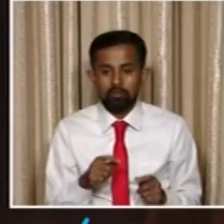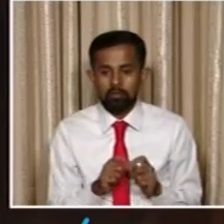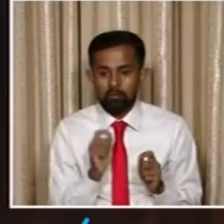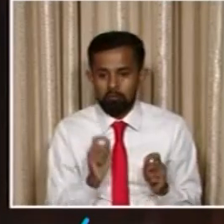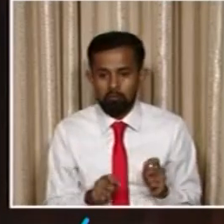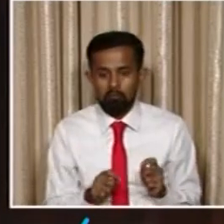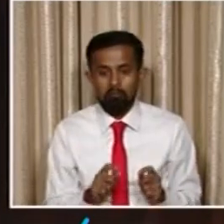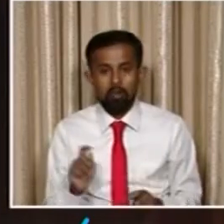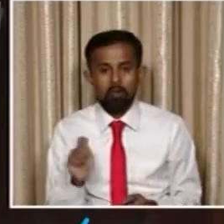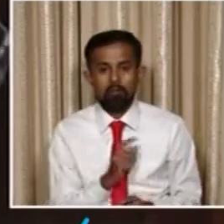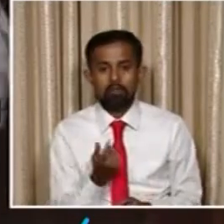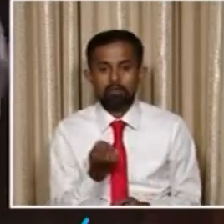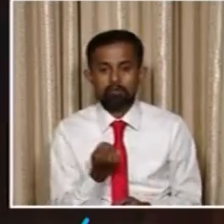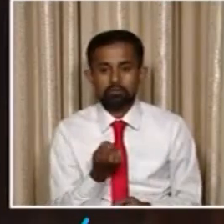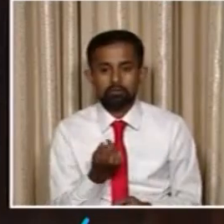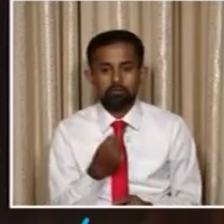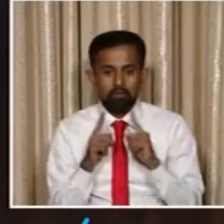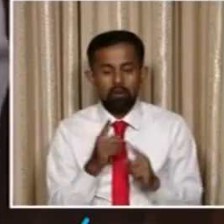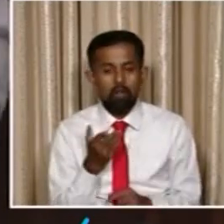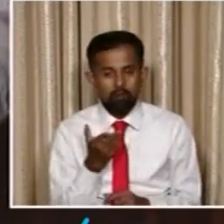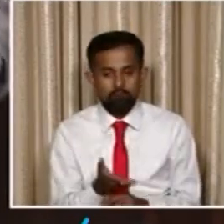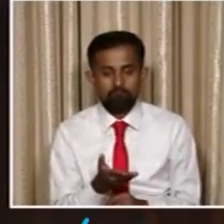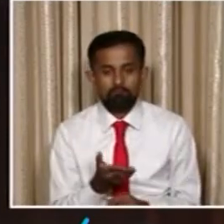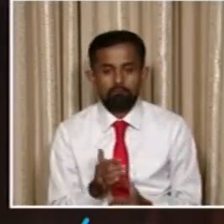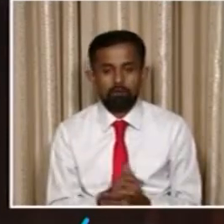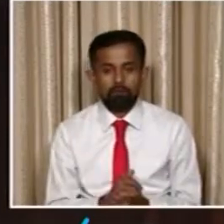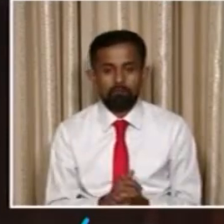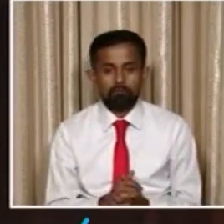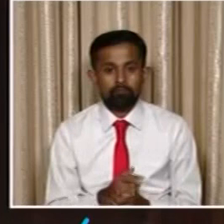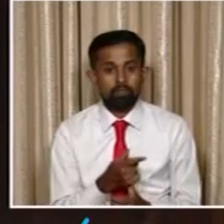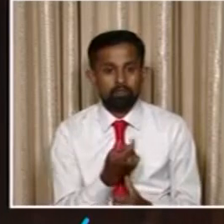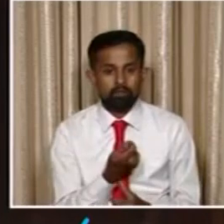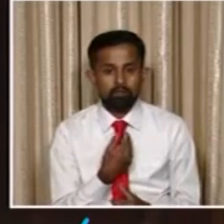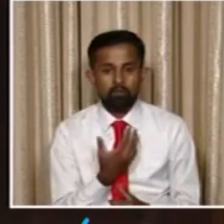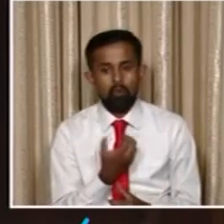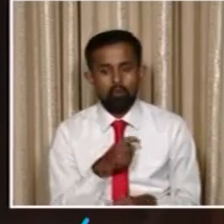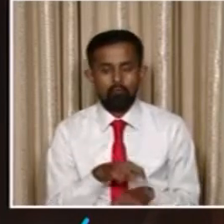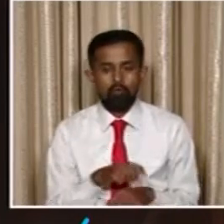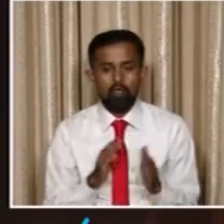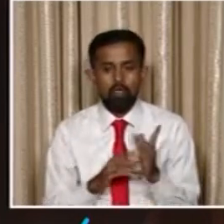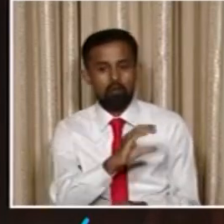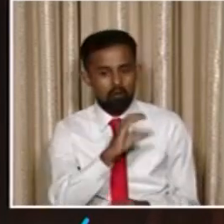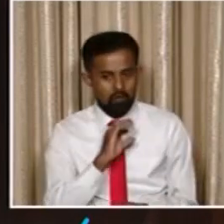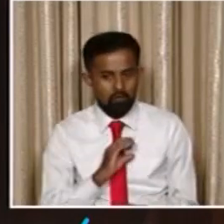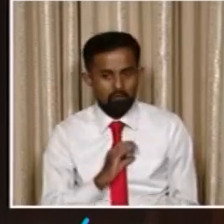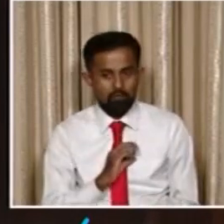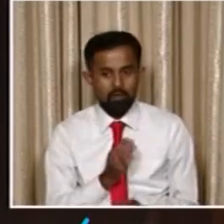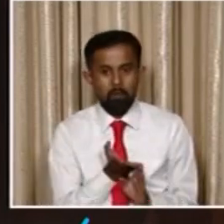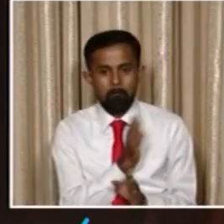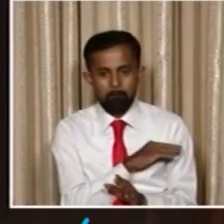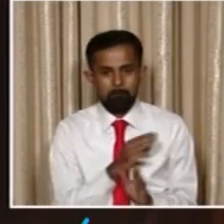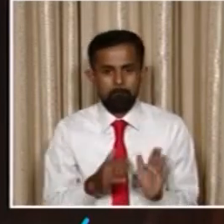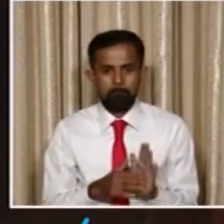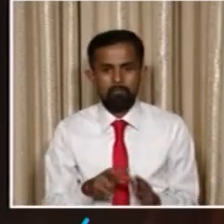බෝඩ් එක හම්බු කරන සල්ලි පිළිබඳව අපි බොහෝ වෙලාවට කතා කරනවානේ. හැබැයි ඉතින් දැන් ඒ සල්ලි අපිට ඕන වෙලාවට අපි අමාත්‍යාංශයට ගන්නවානේ. දැන් පහුගිය කාලෙත්